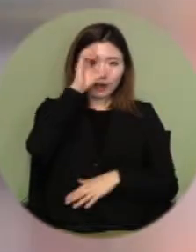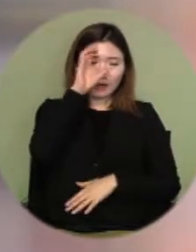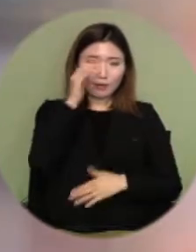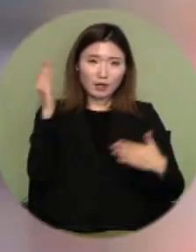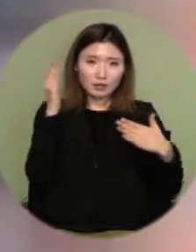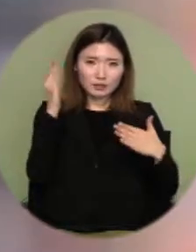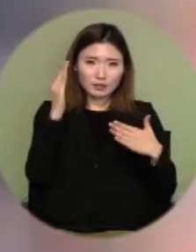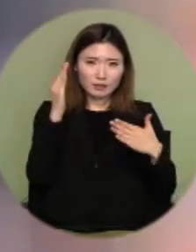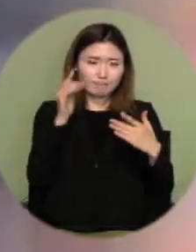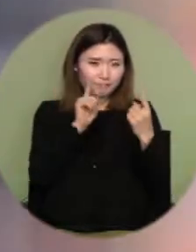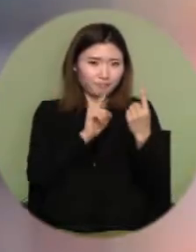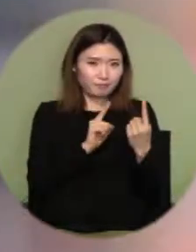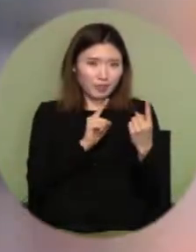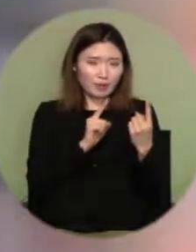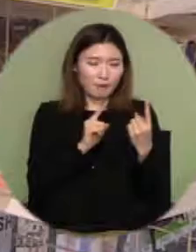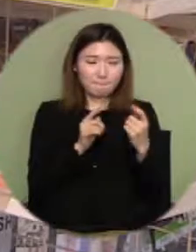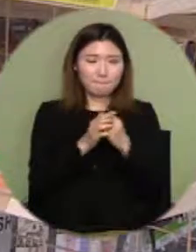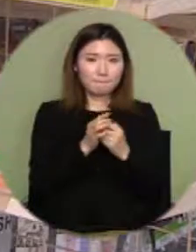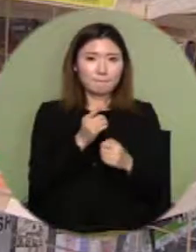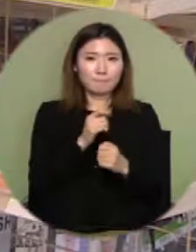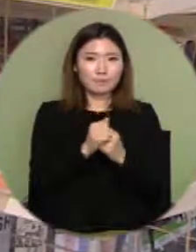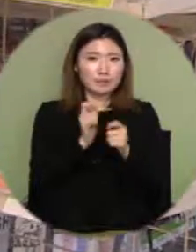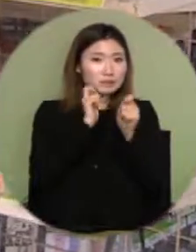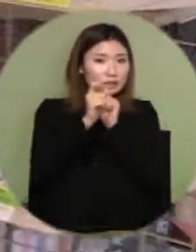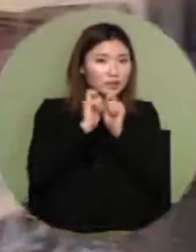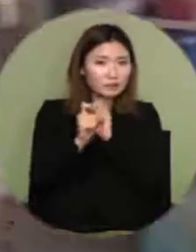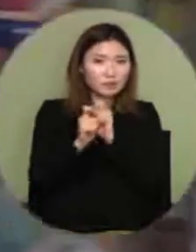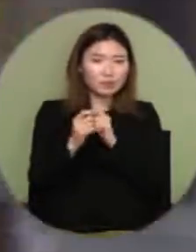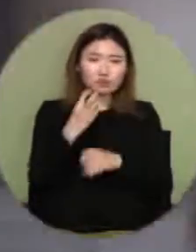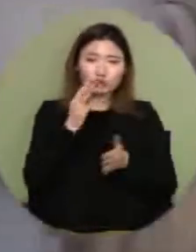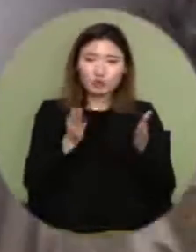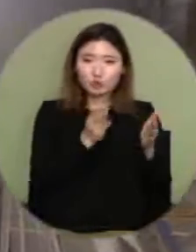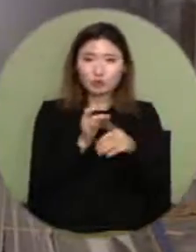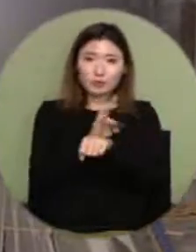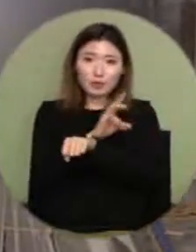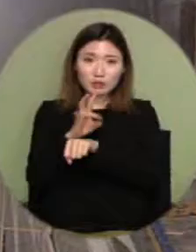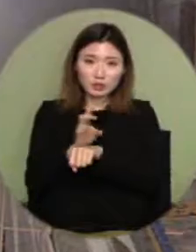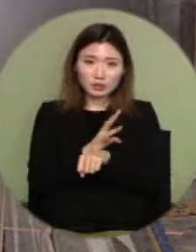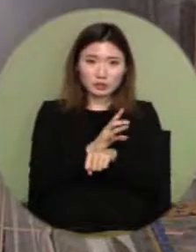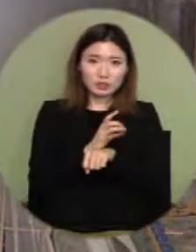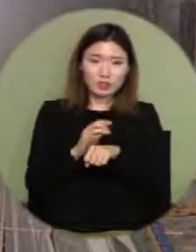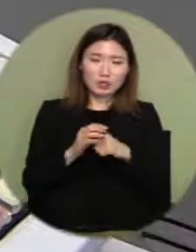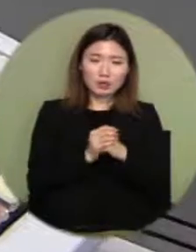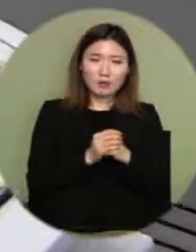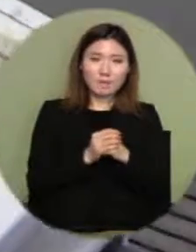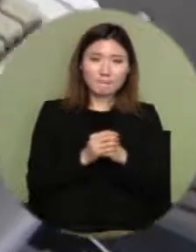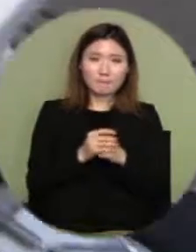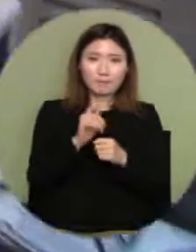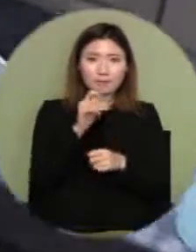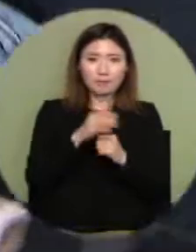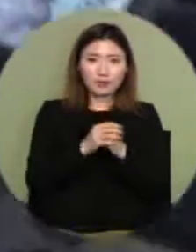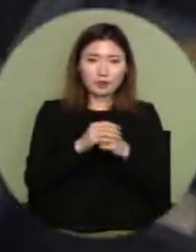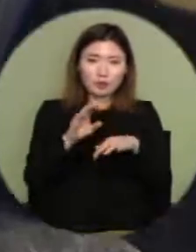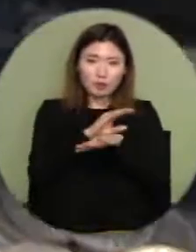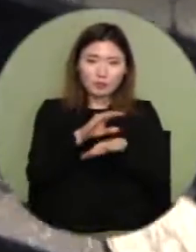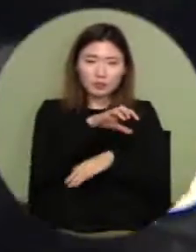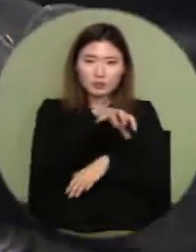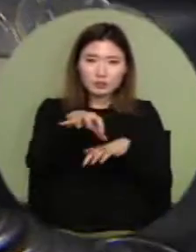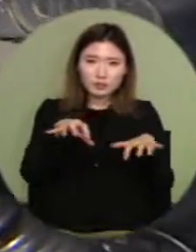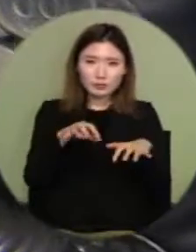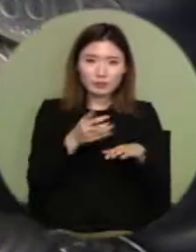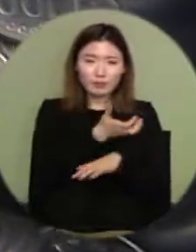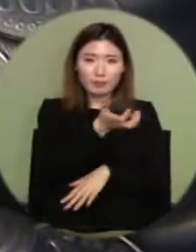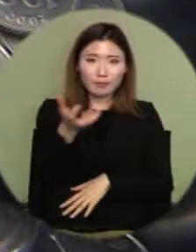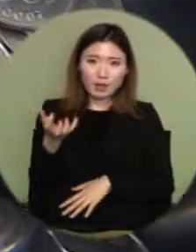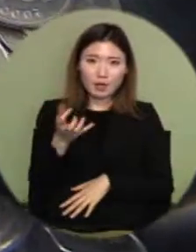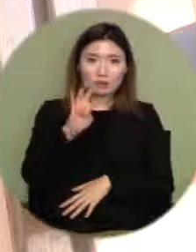같은 범죄를 저질렀습니다. 한달 동안 수도권 일대 편의점과 PC방을 돌아다니며 가로챈 돈만 400여 만